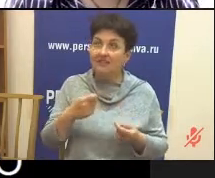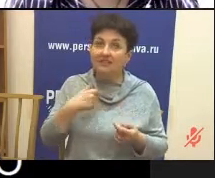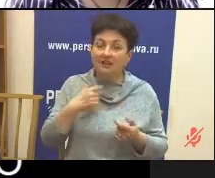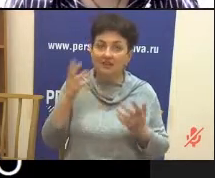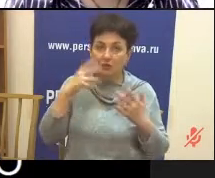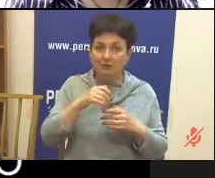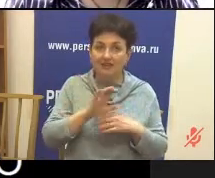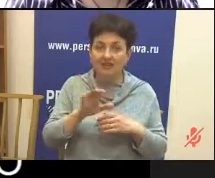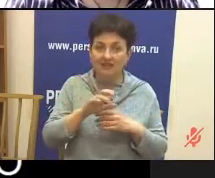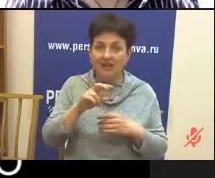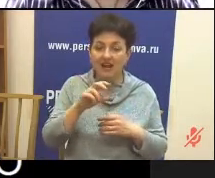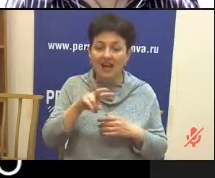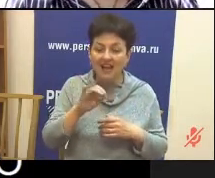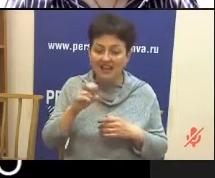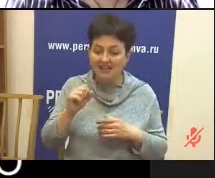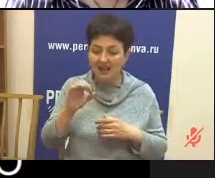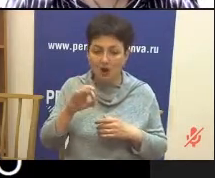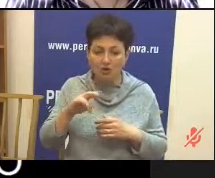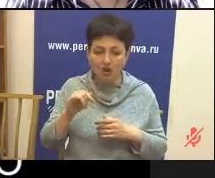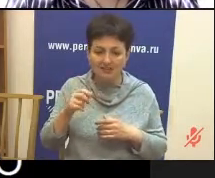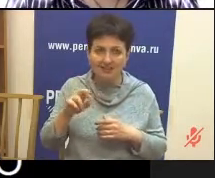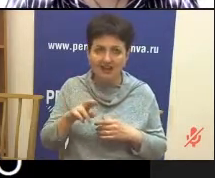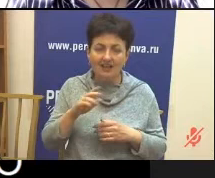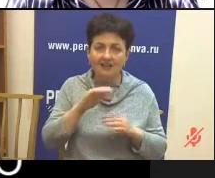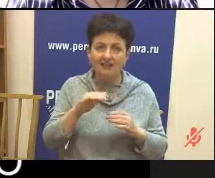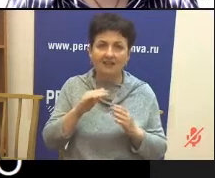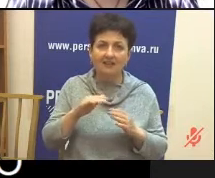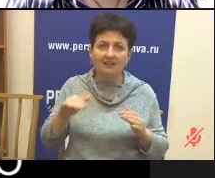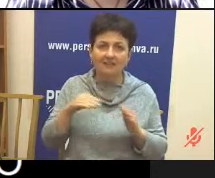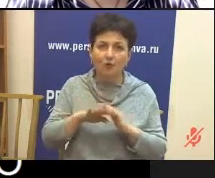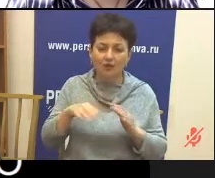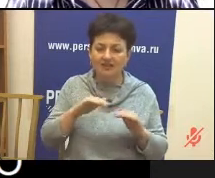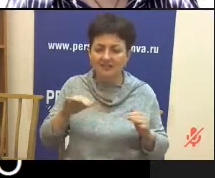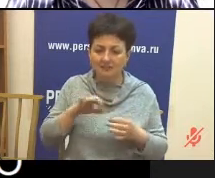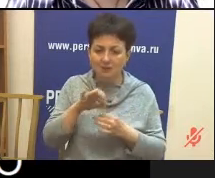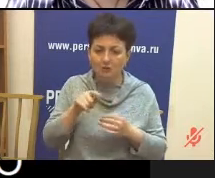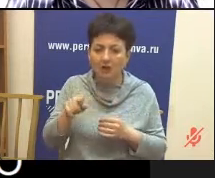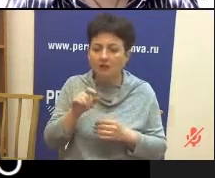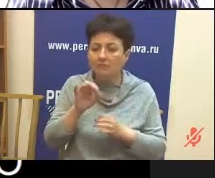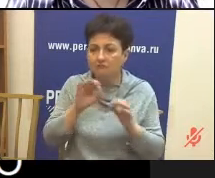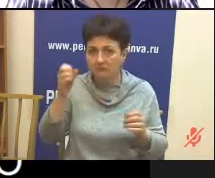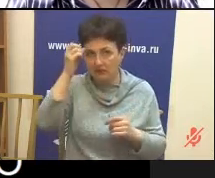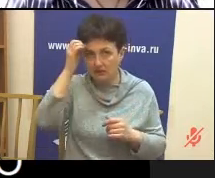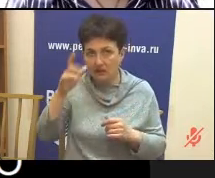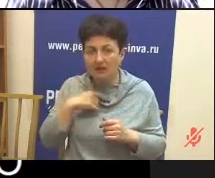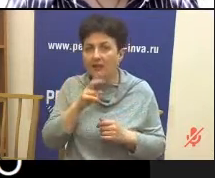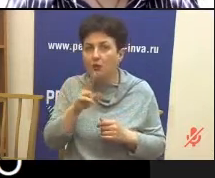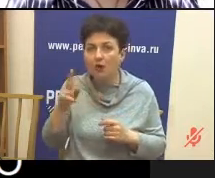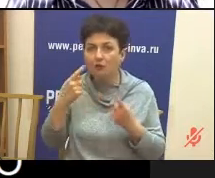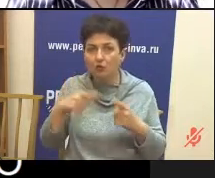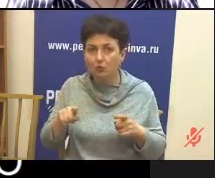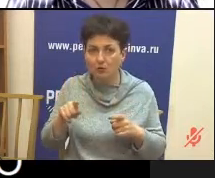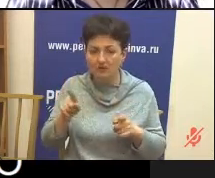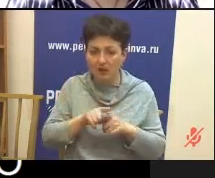исключительно нас приводить в примеры. Я совершенно влюблена в рассылку Лены Ольшанской, ее фонда «Волонтеров помощь детям-сиротам». Мне